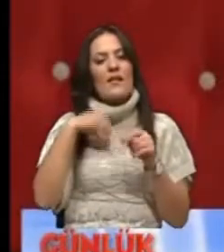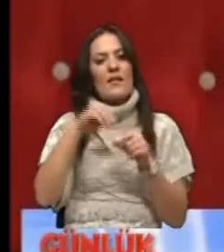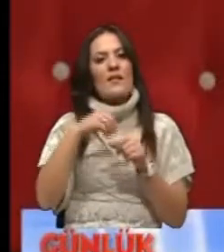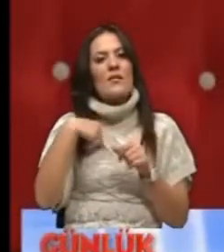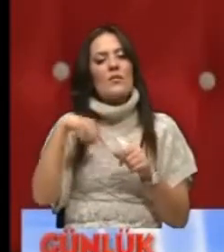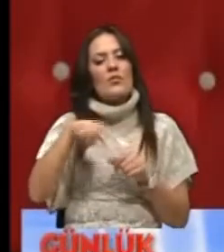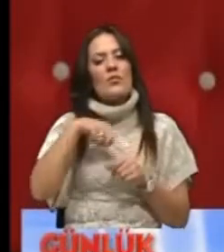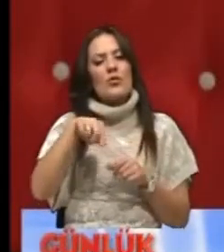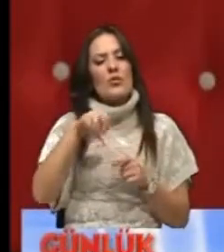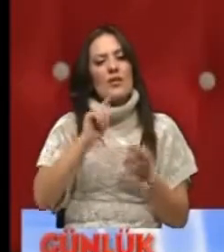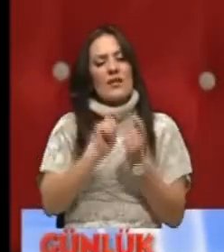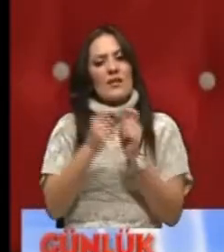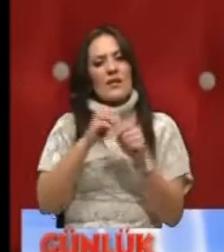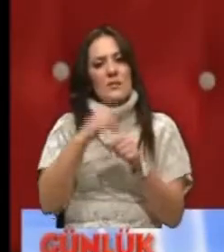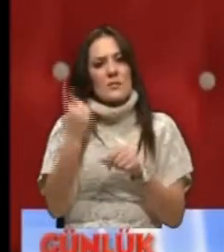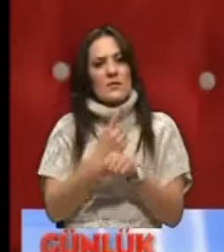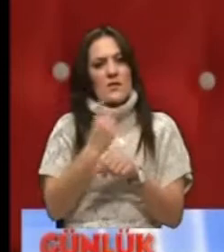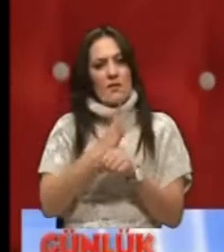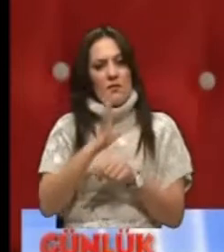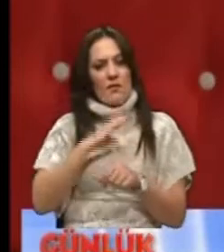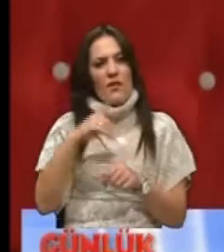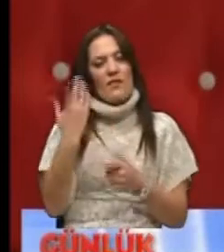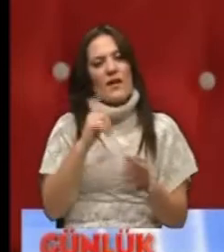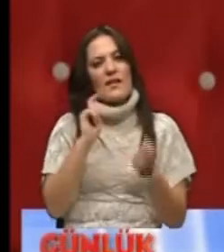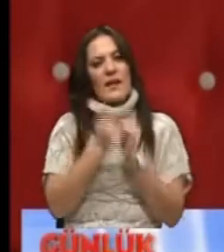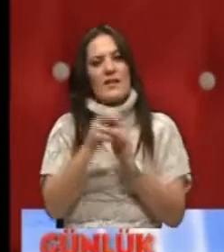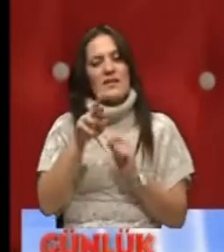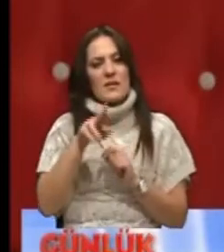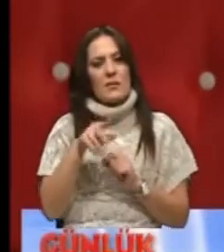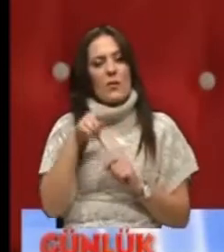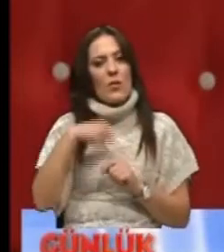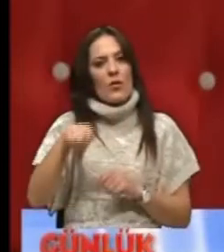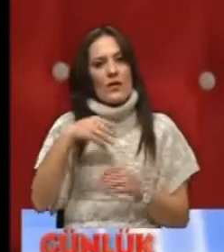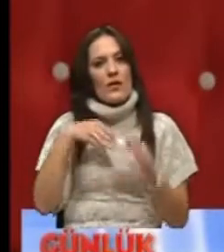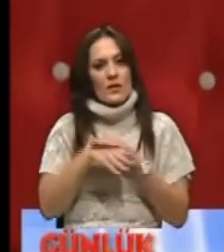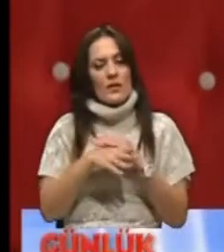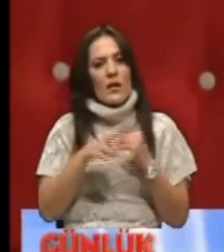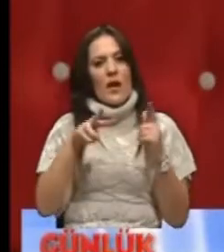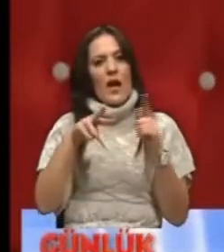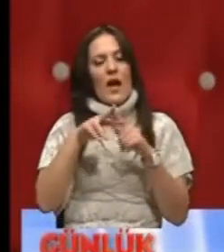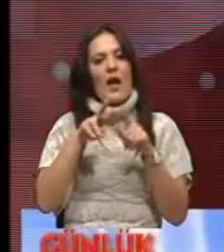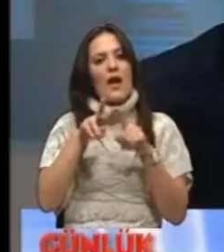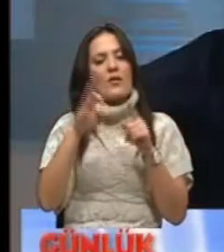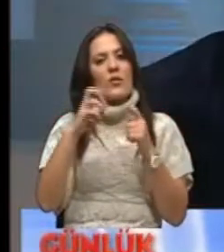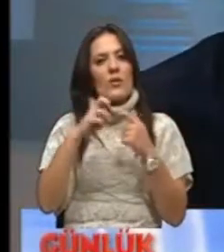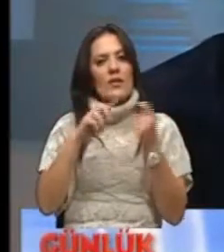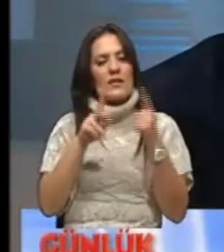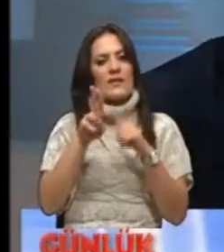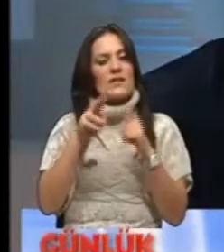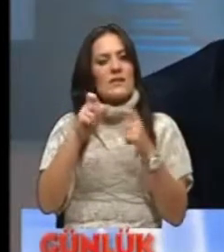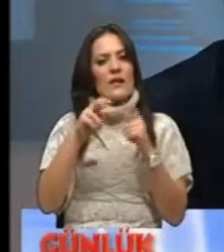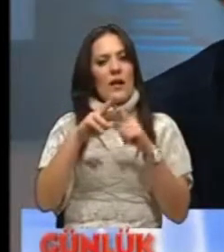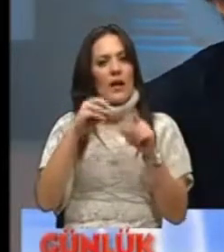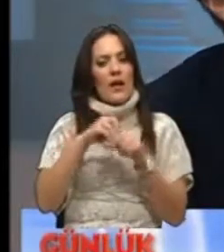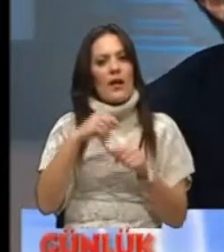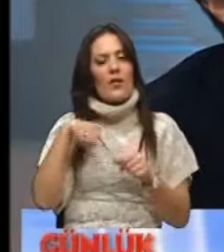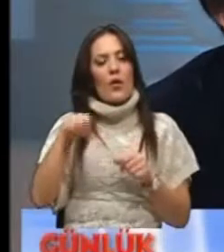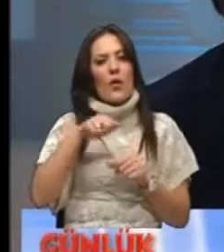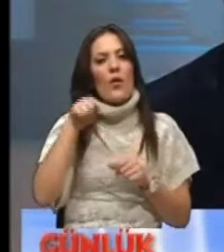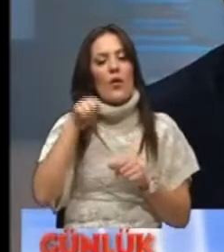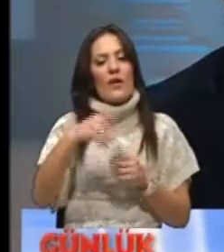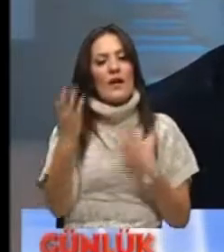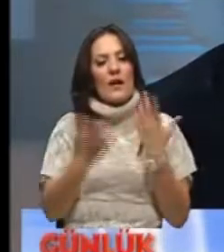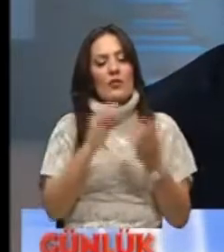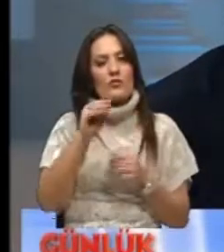nervoza falan bu tarz bir şeyler de var. Ya da tersi gibi falan. Onlara da girelim mi? Anoreksiyaya da hemen girelim. Çünkü anoreksiyanın